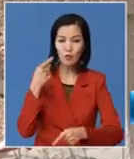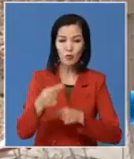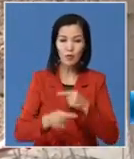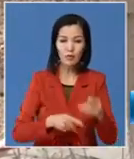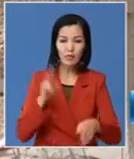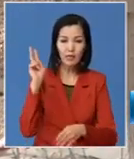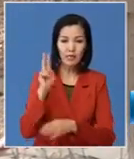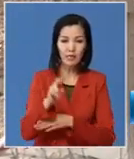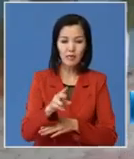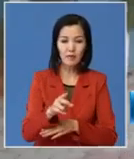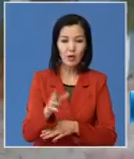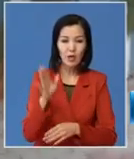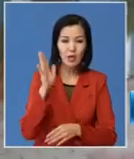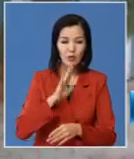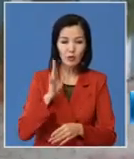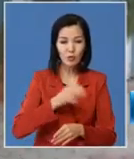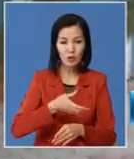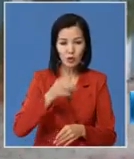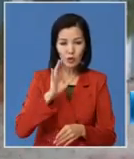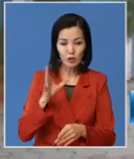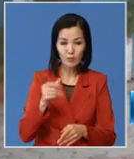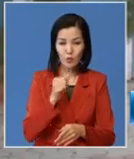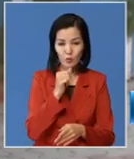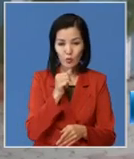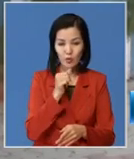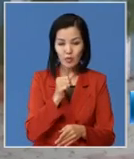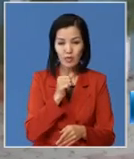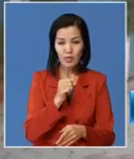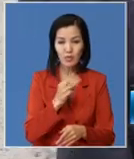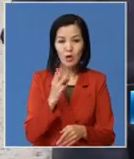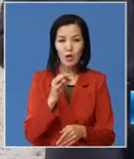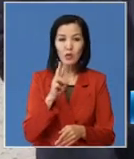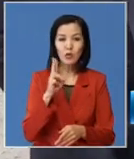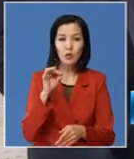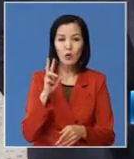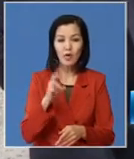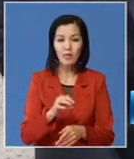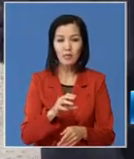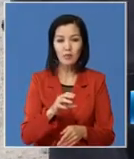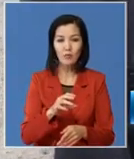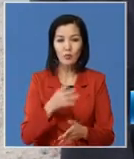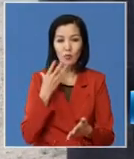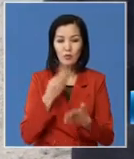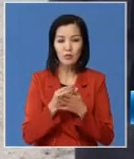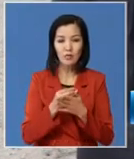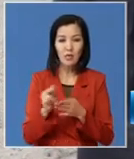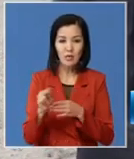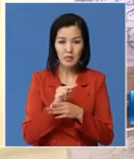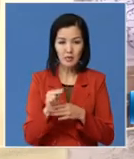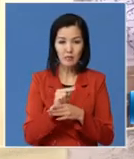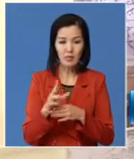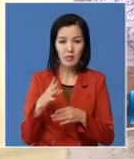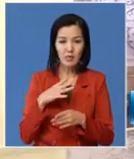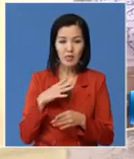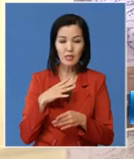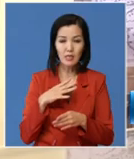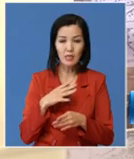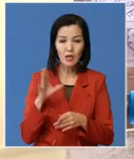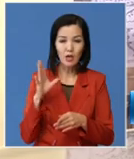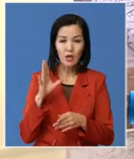Жетісу арнасының кинақоржыны тағы бір тарихи тың туындымен толықты. Журналист, жазушы Серік Әбікенұлының кезекті авторлық